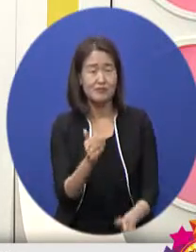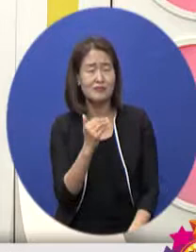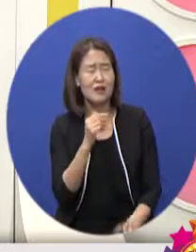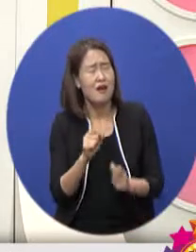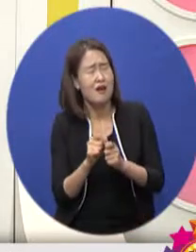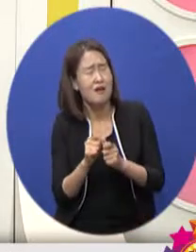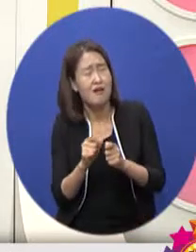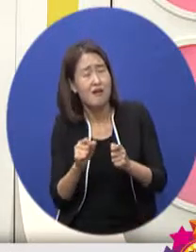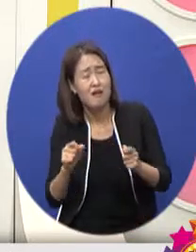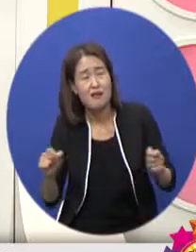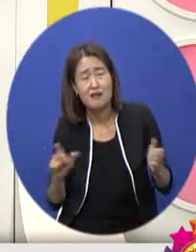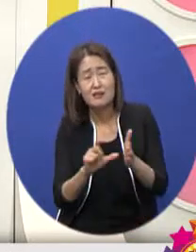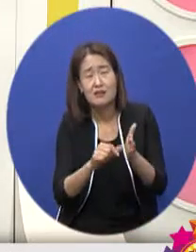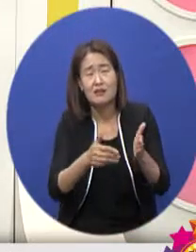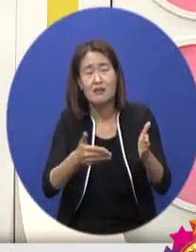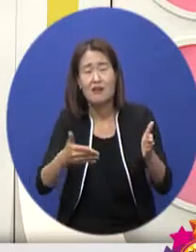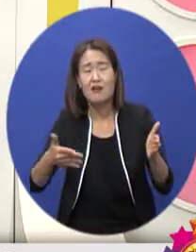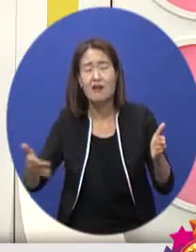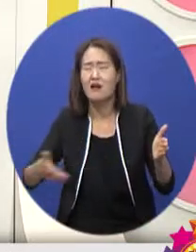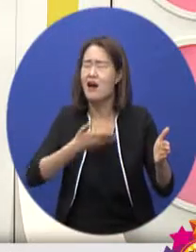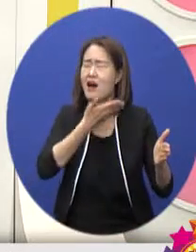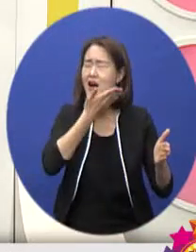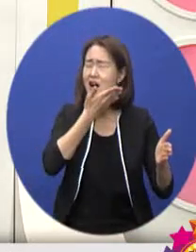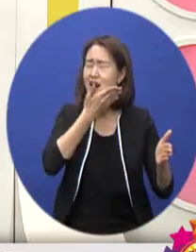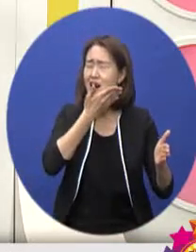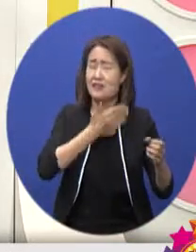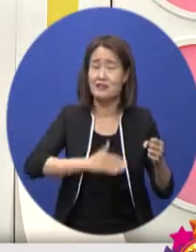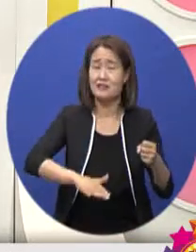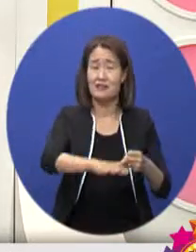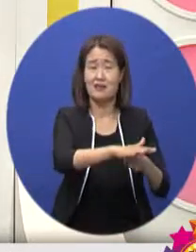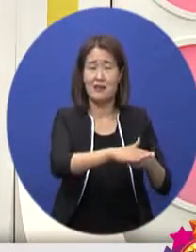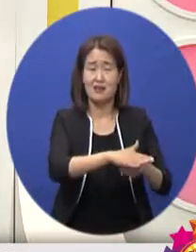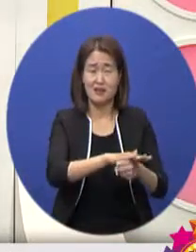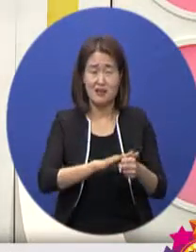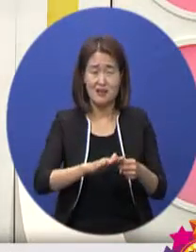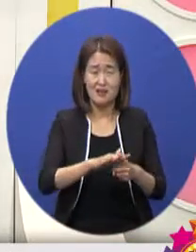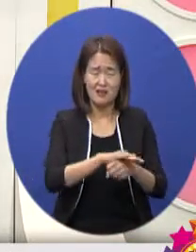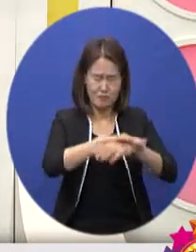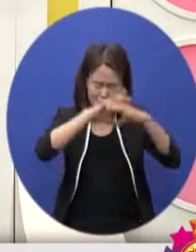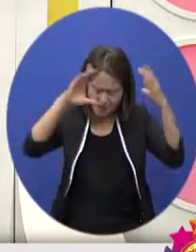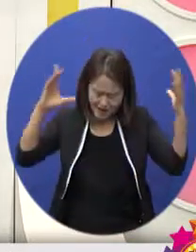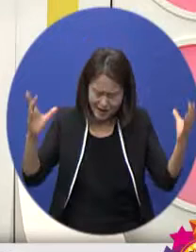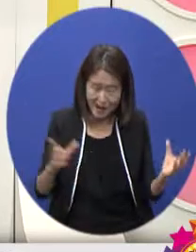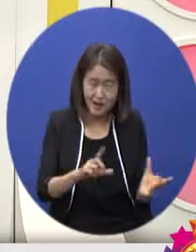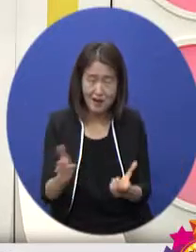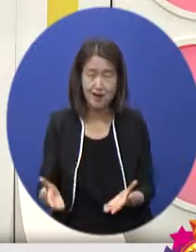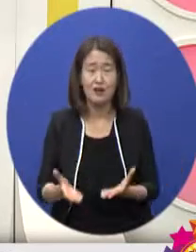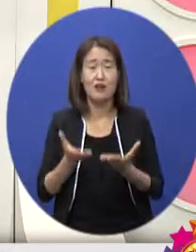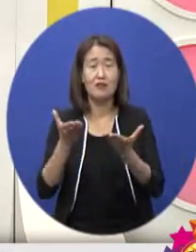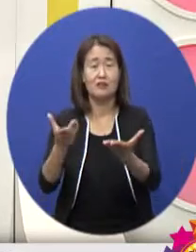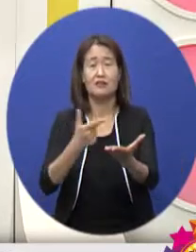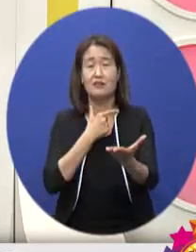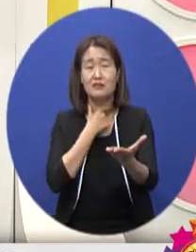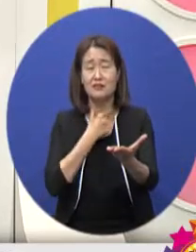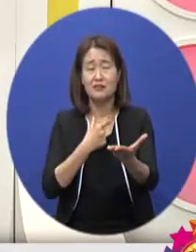긴 세월을 너 아껴둔 사랑 당당히 다 주고 싶어